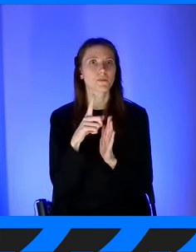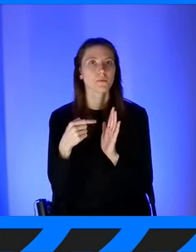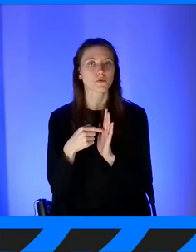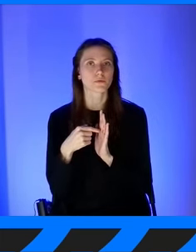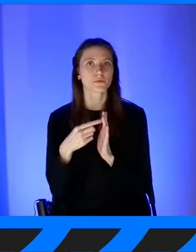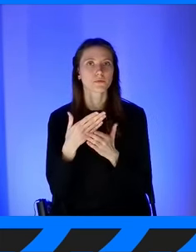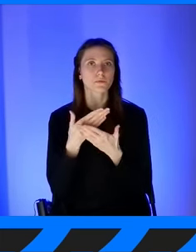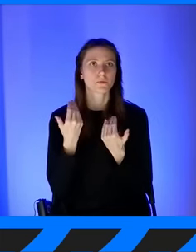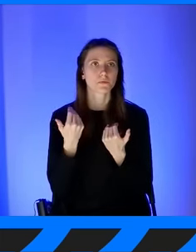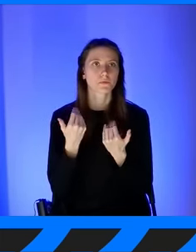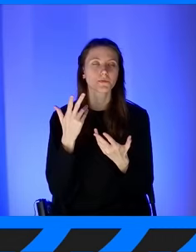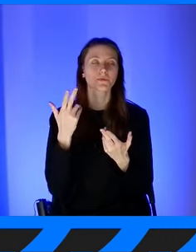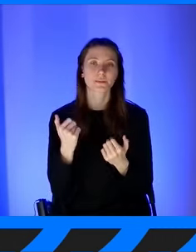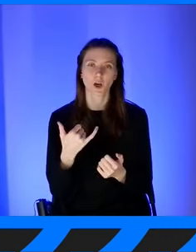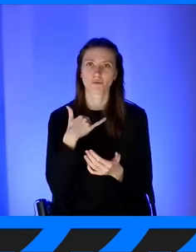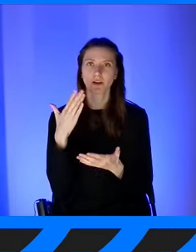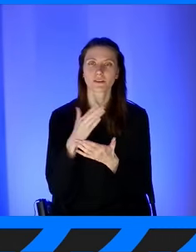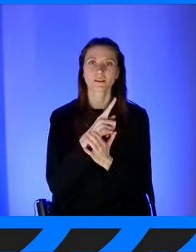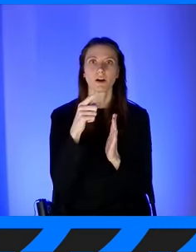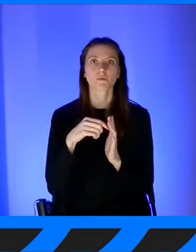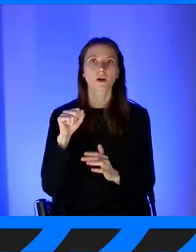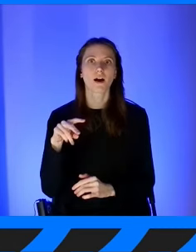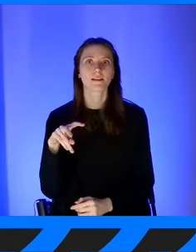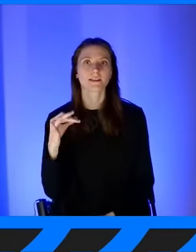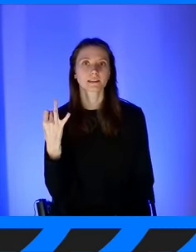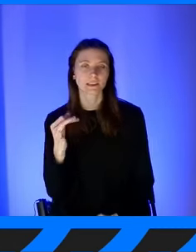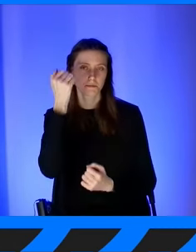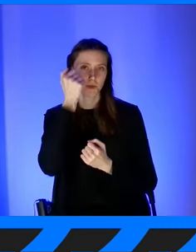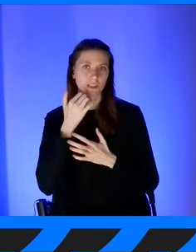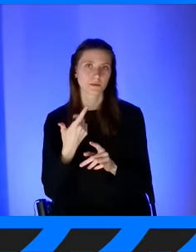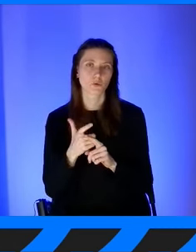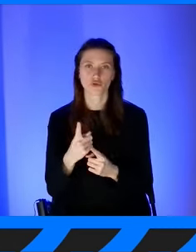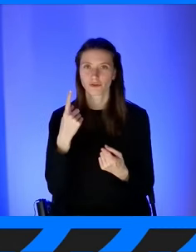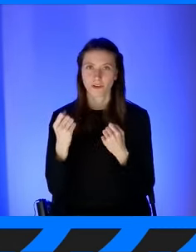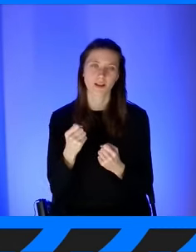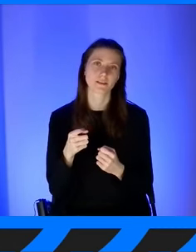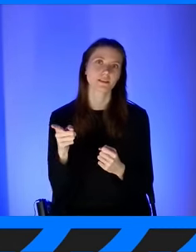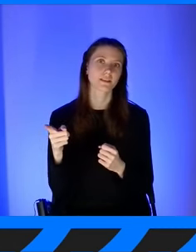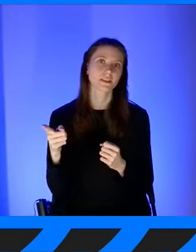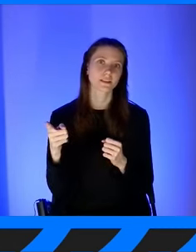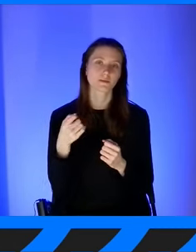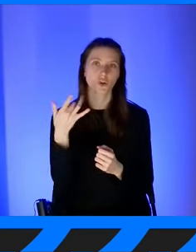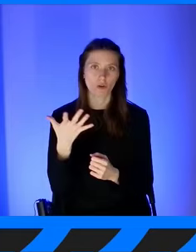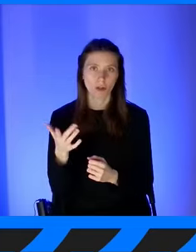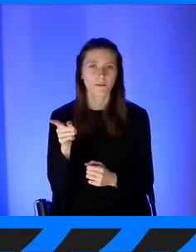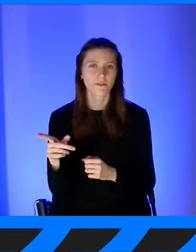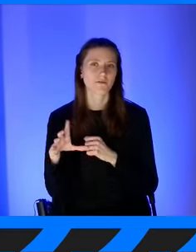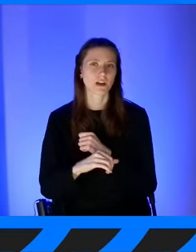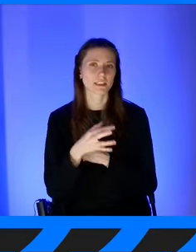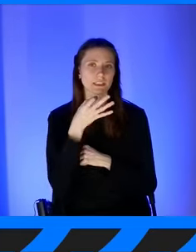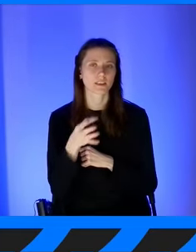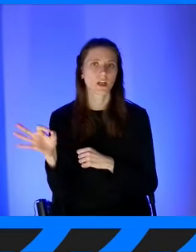ещё Да у меня есть вопрос Алексей спасибо очень классный доклад вы в конце сказали про